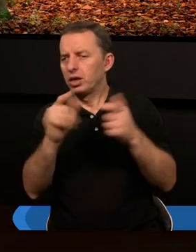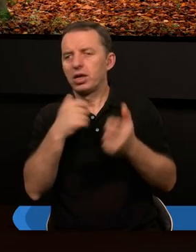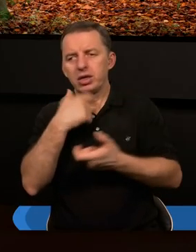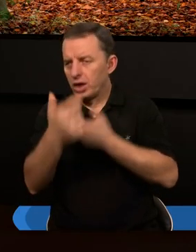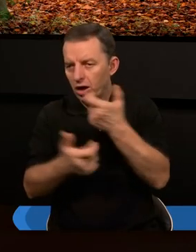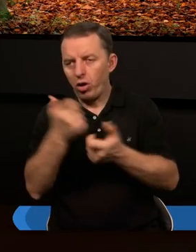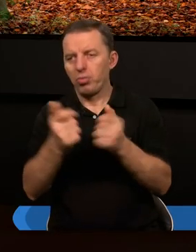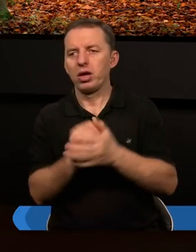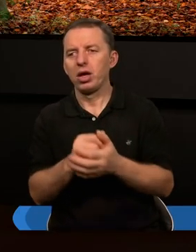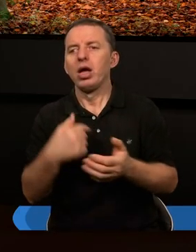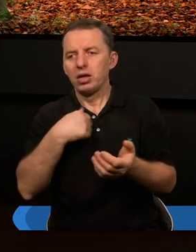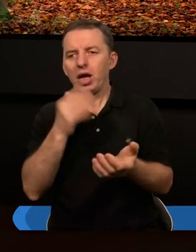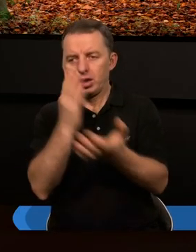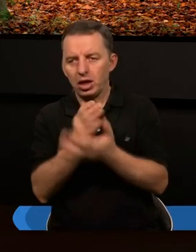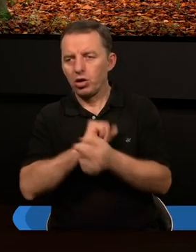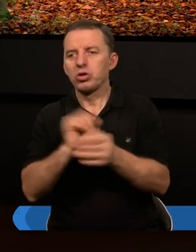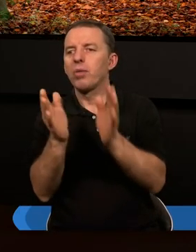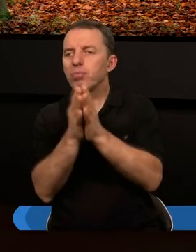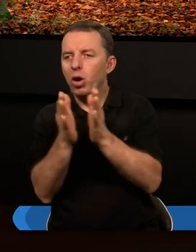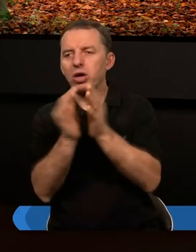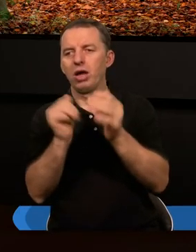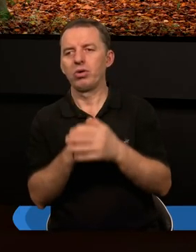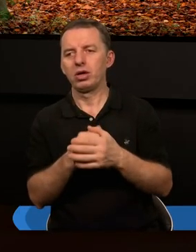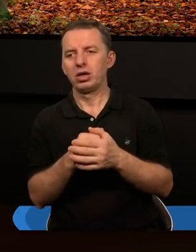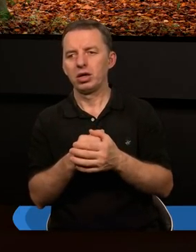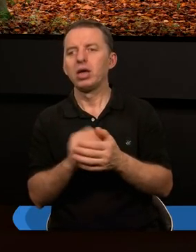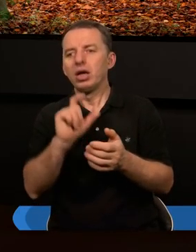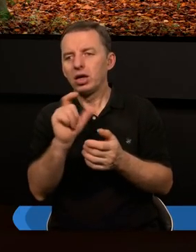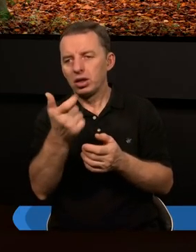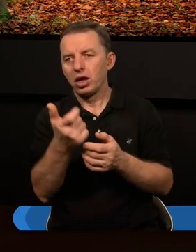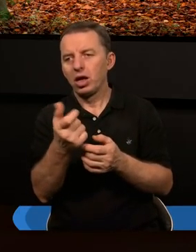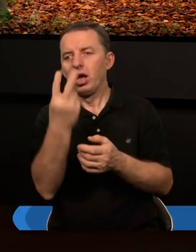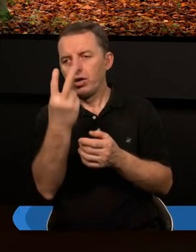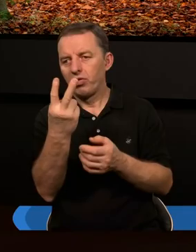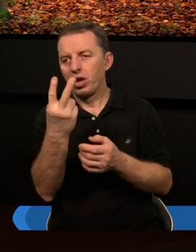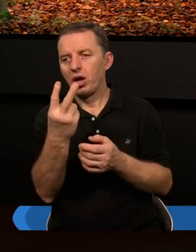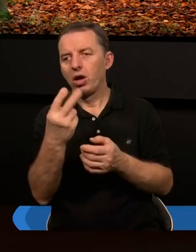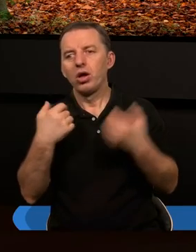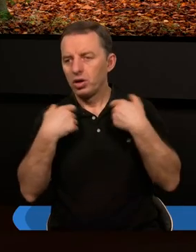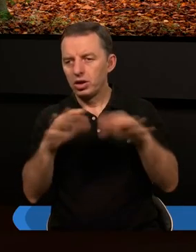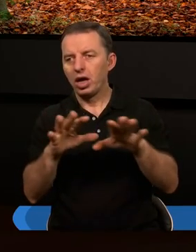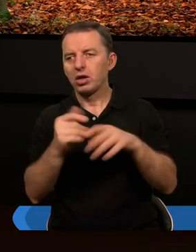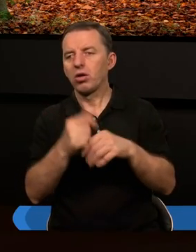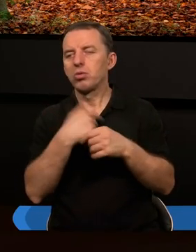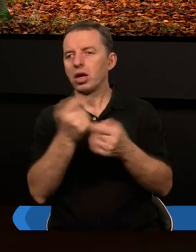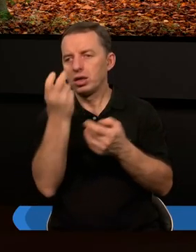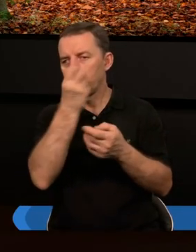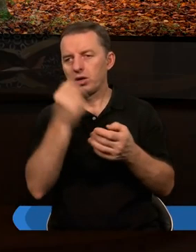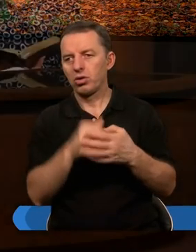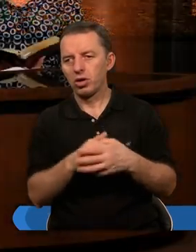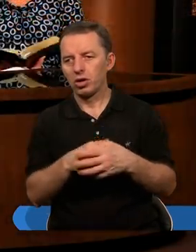nie robię. Ja się tylko modlę. I co? I dwie osoby już z nich tu nie pracują.